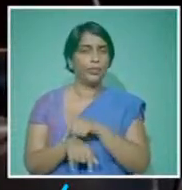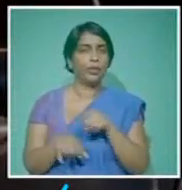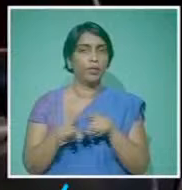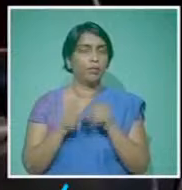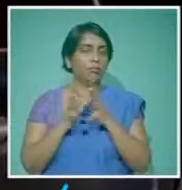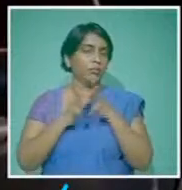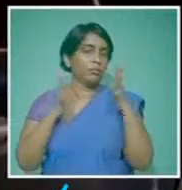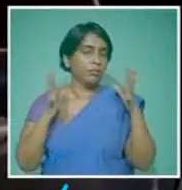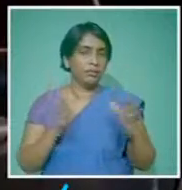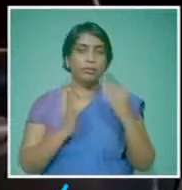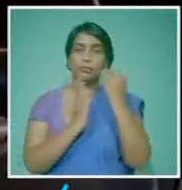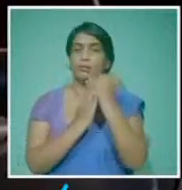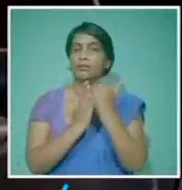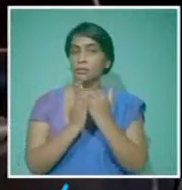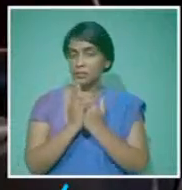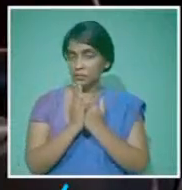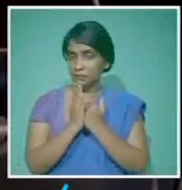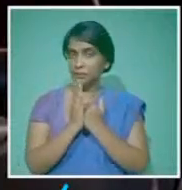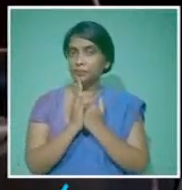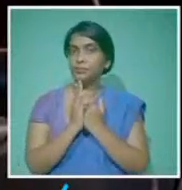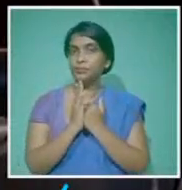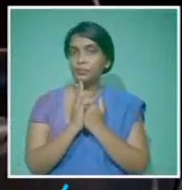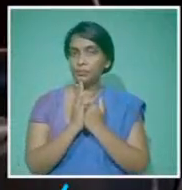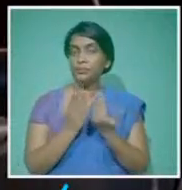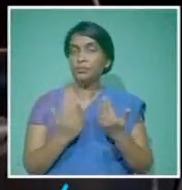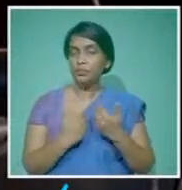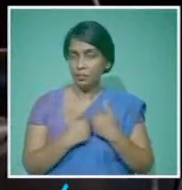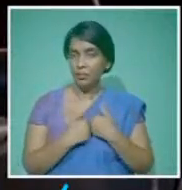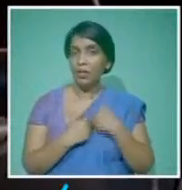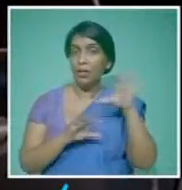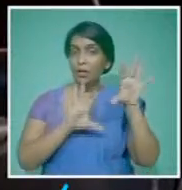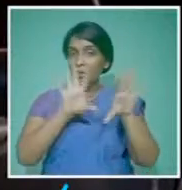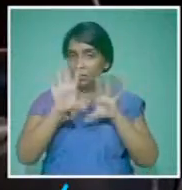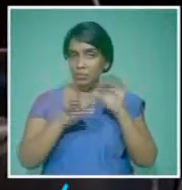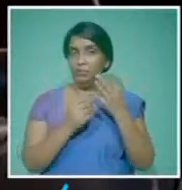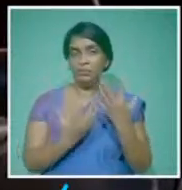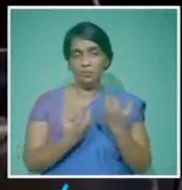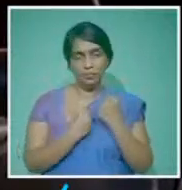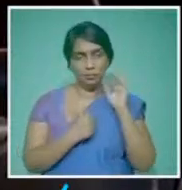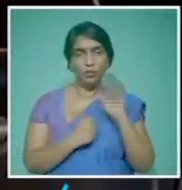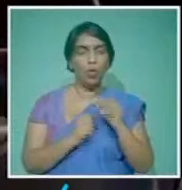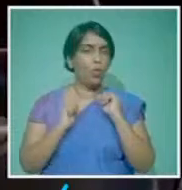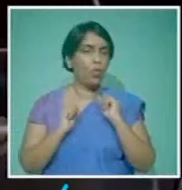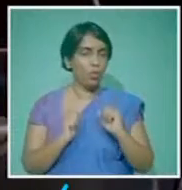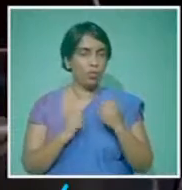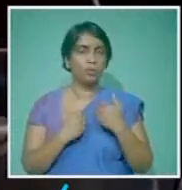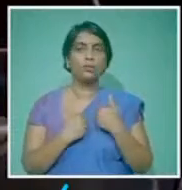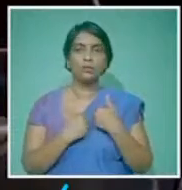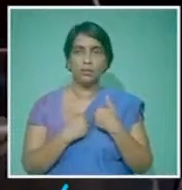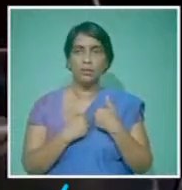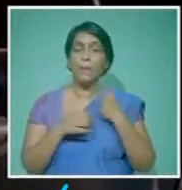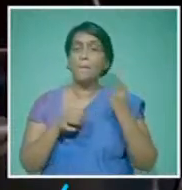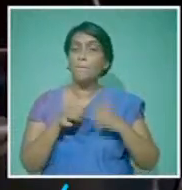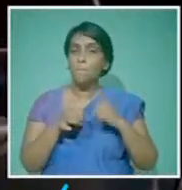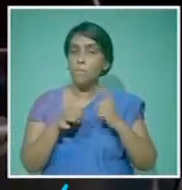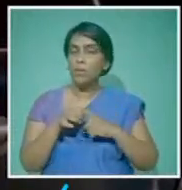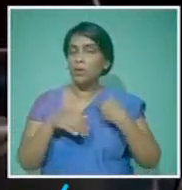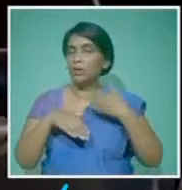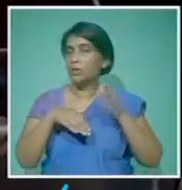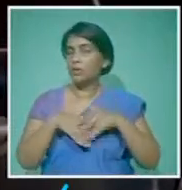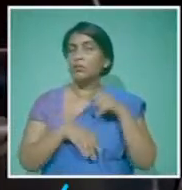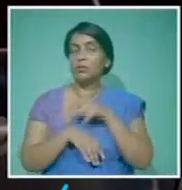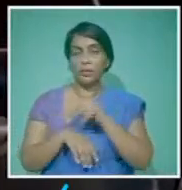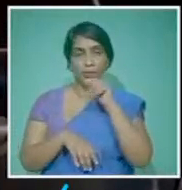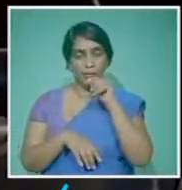पुलुल निर्णायक तुली अभीट तोरागैनीमकरा वेनवा कोहमद अभी मे प्राश्न मूनदेन किल ये